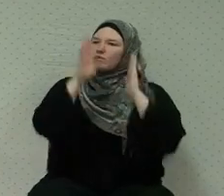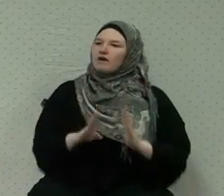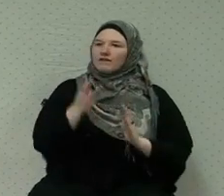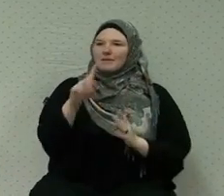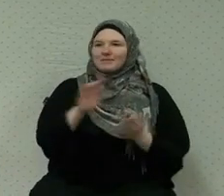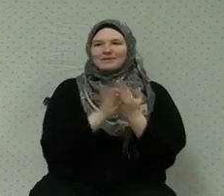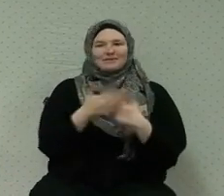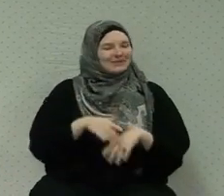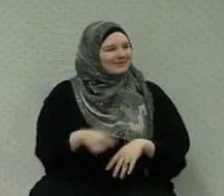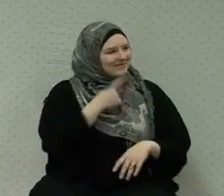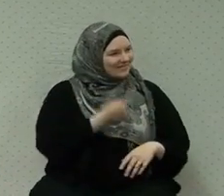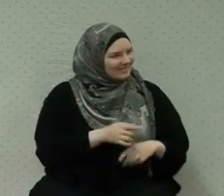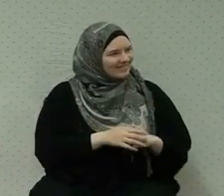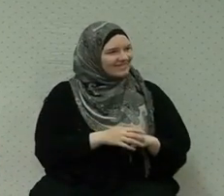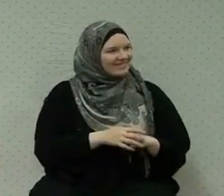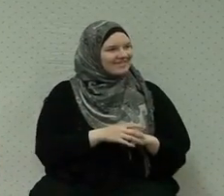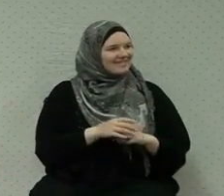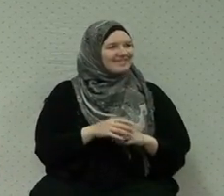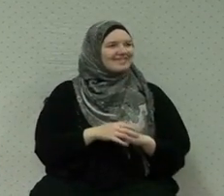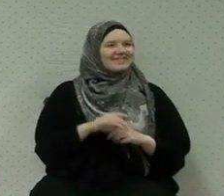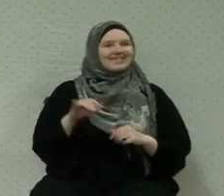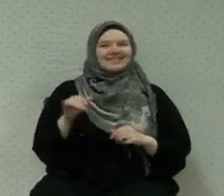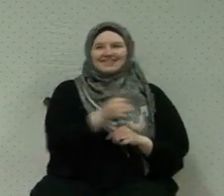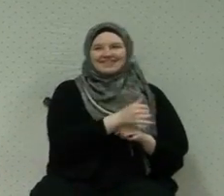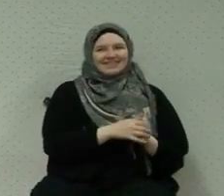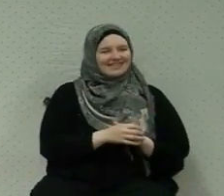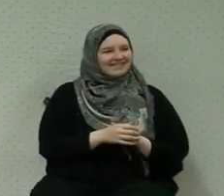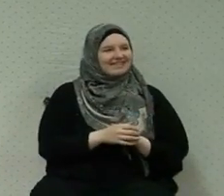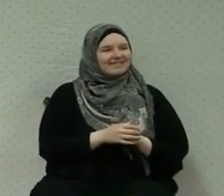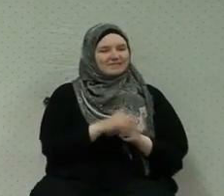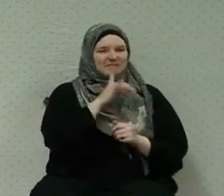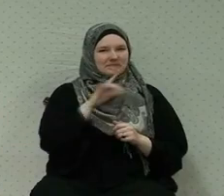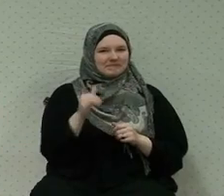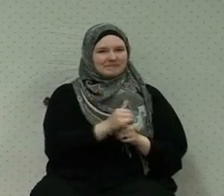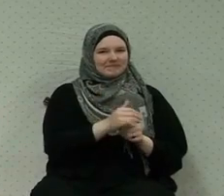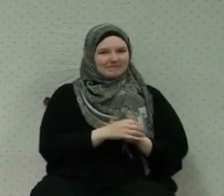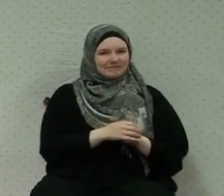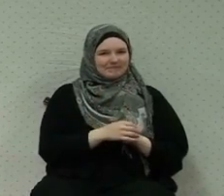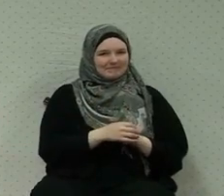says, أَحَبُّ النَّاسِ إِلَى اللَّهِ أَنْفَعُهُمْ لِلنَّاسِ.